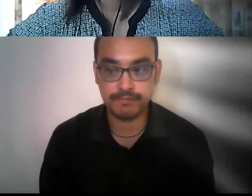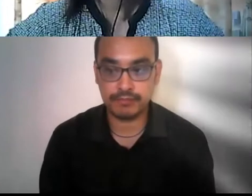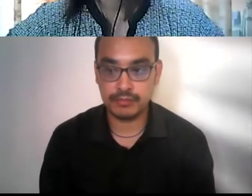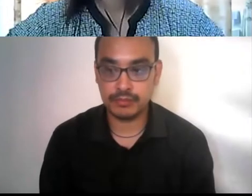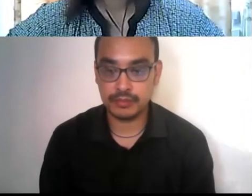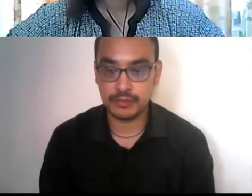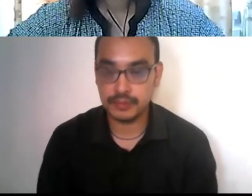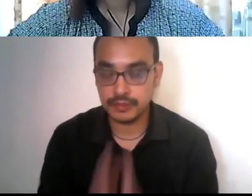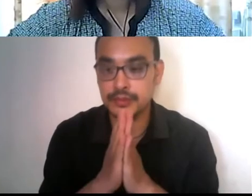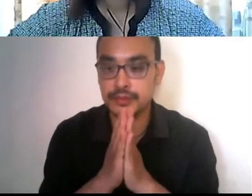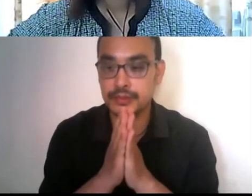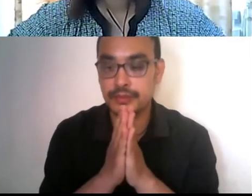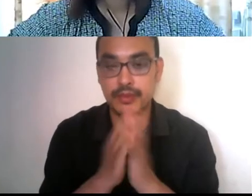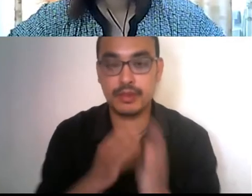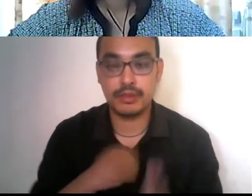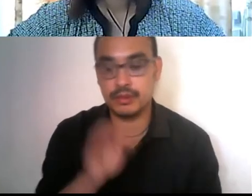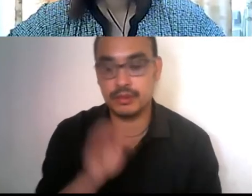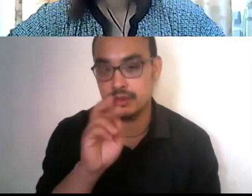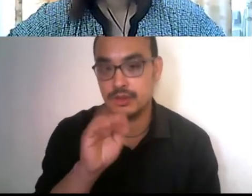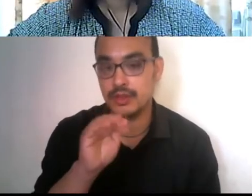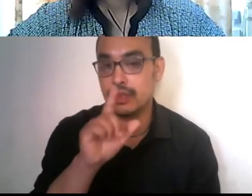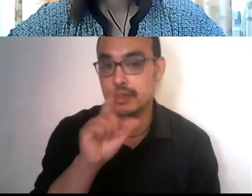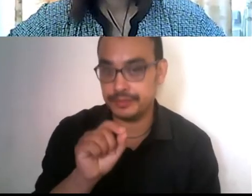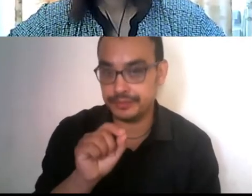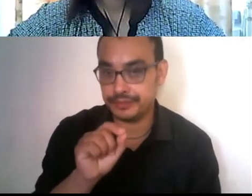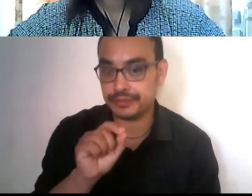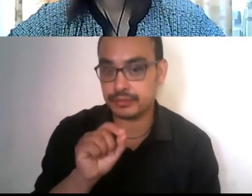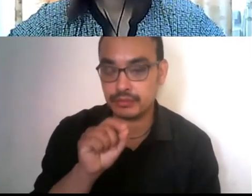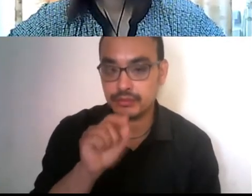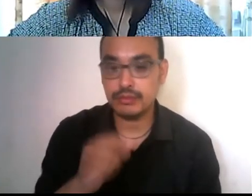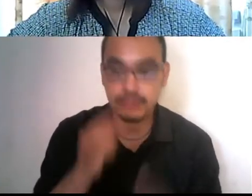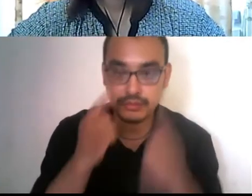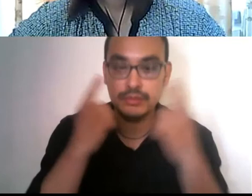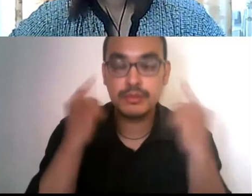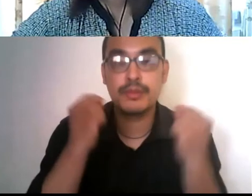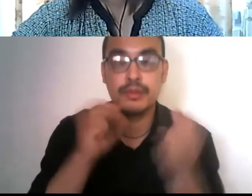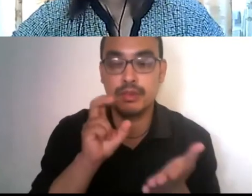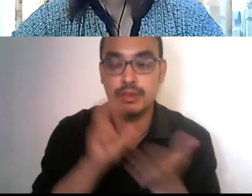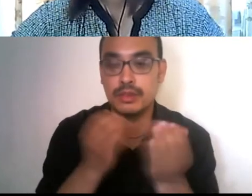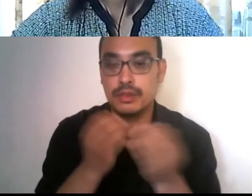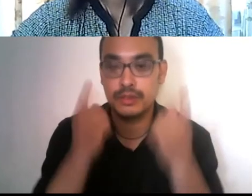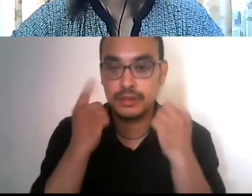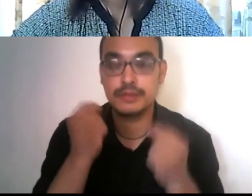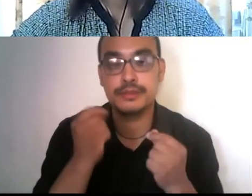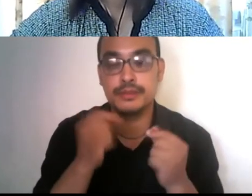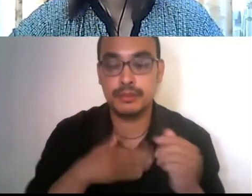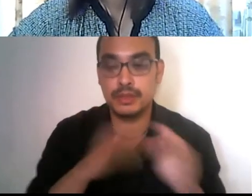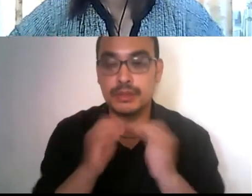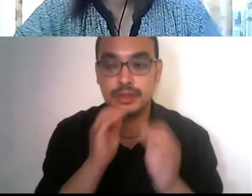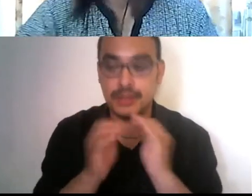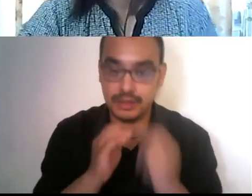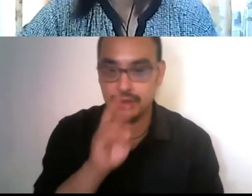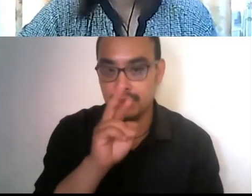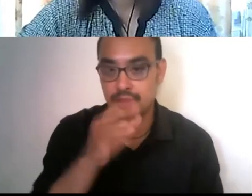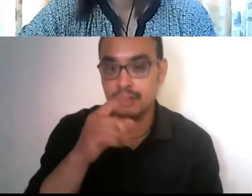नमस्ते, म सरिता प्रधान, रजिस्टर्ड नर्स हो, काउन्सिलिङ साइकोलोजिस्ट। राधा पौडेल फाउन्डेसनमा जारी